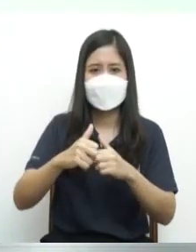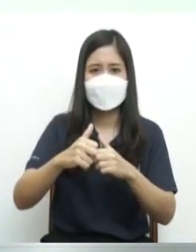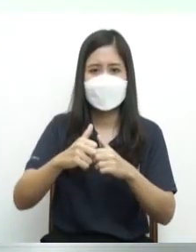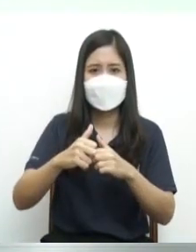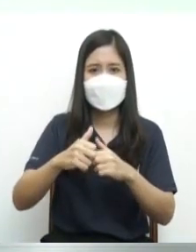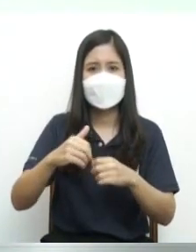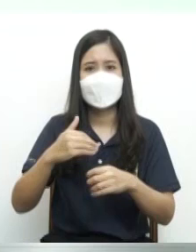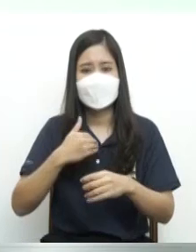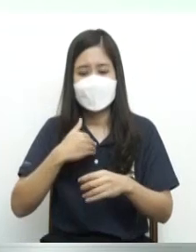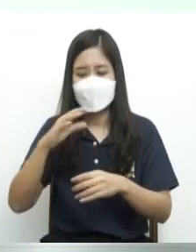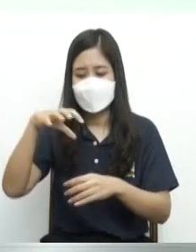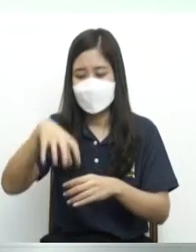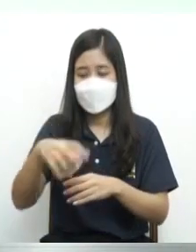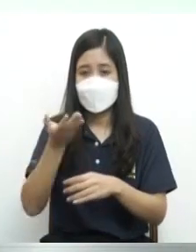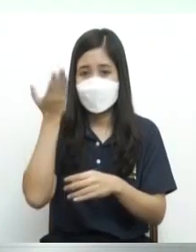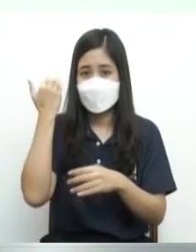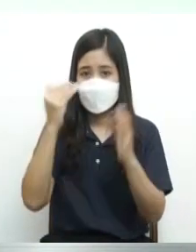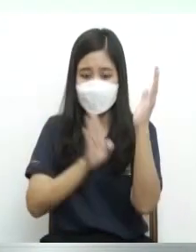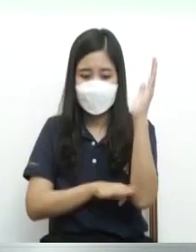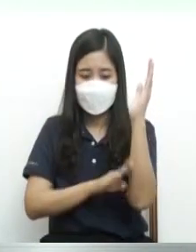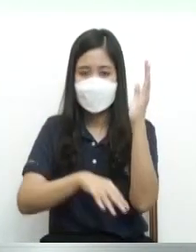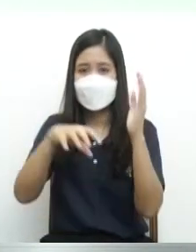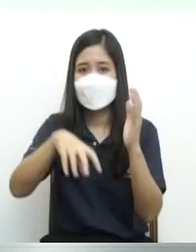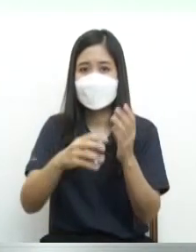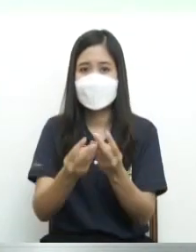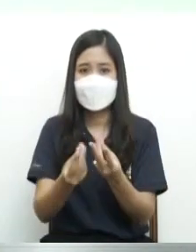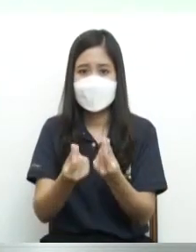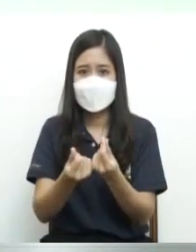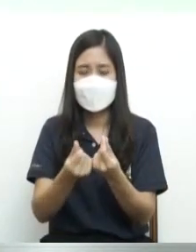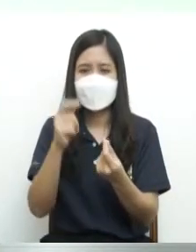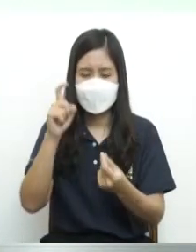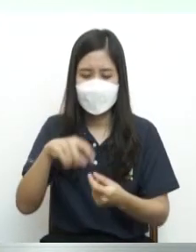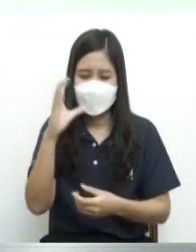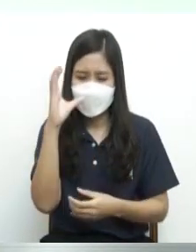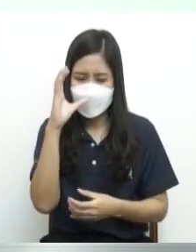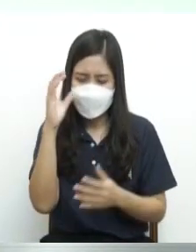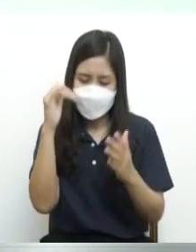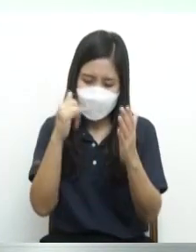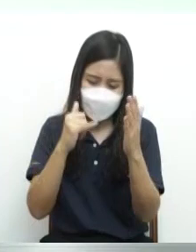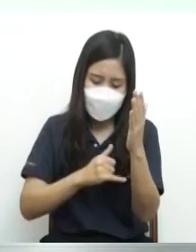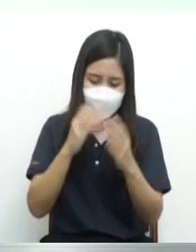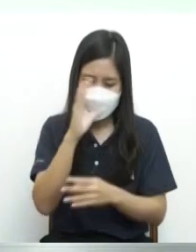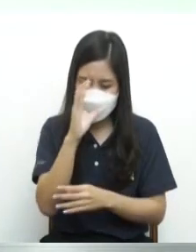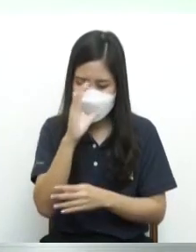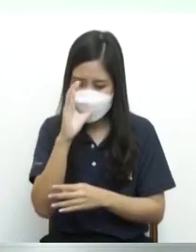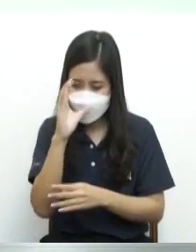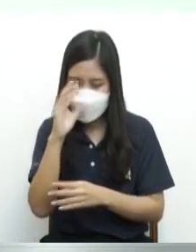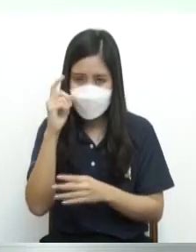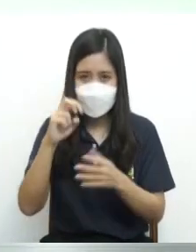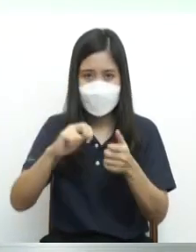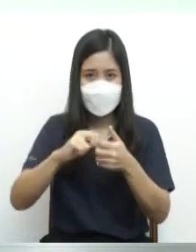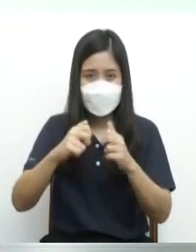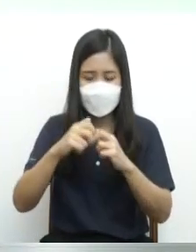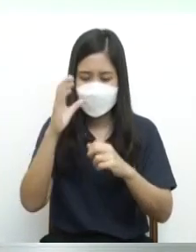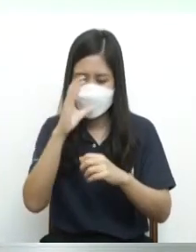จำสำนักงานสมัยนั้นเพราะอยู่พื้นที่ไม่ได้ผมก็ไปหาสาเหตุนะครับจนกระทั่งรู้ต้นตอรู้ปัญหาใช้เว